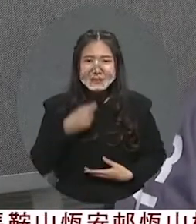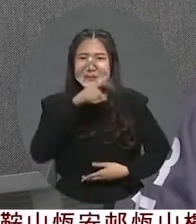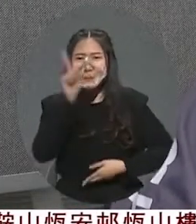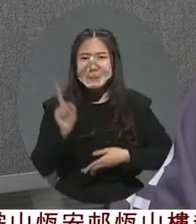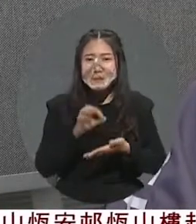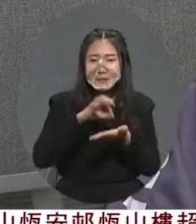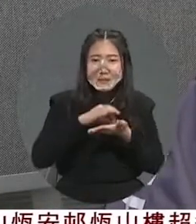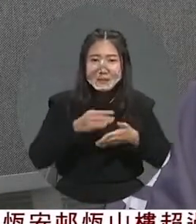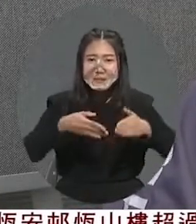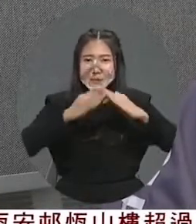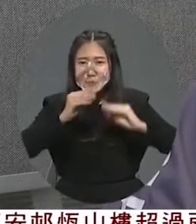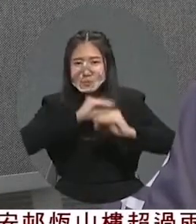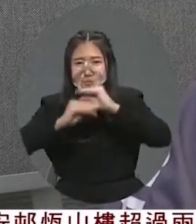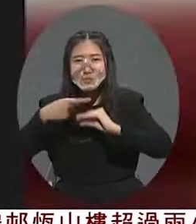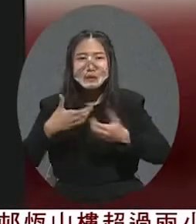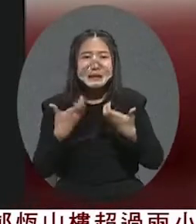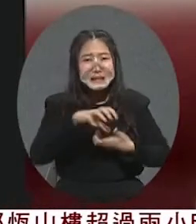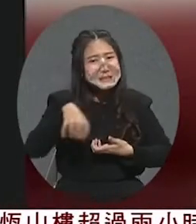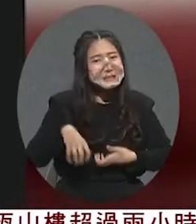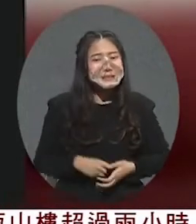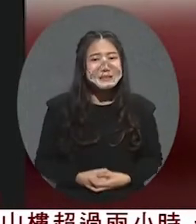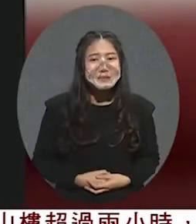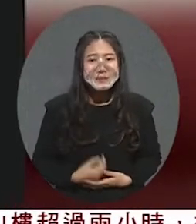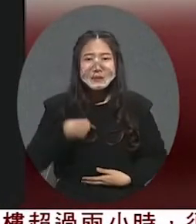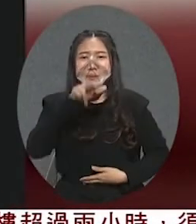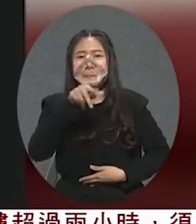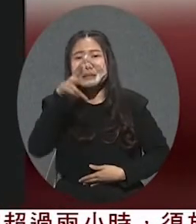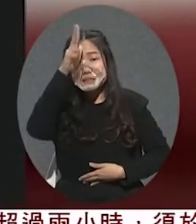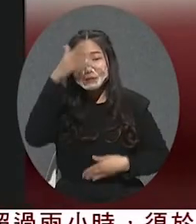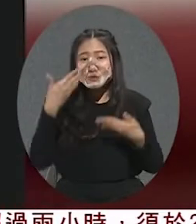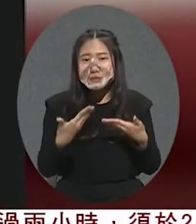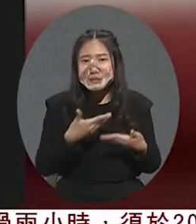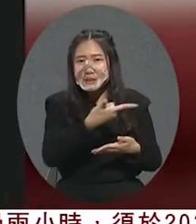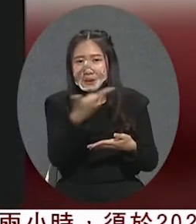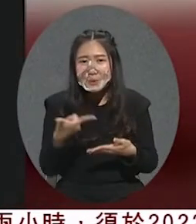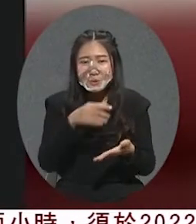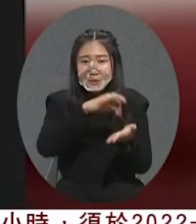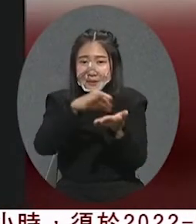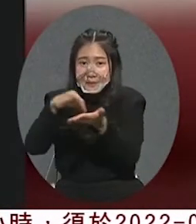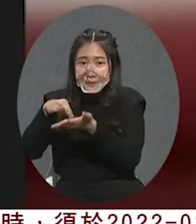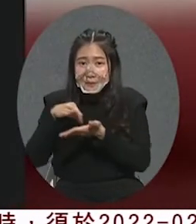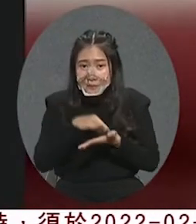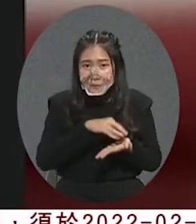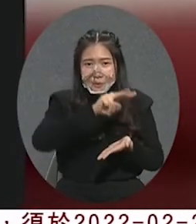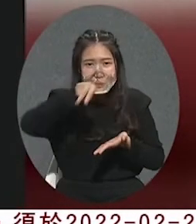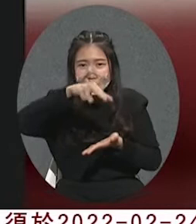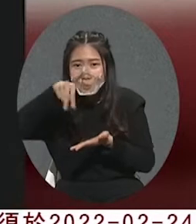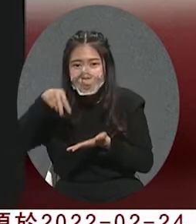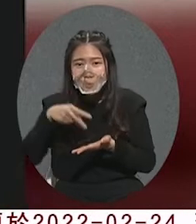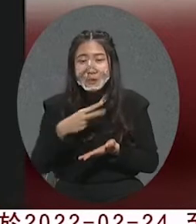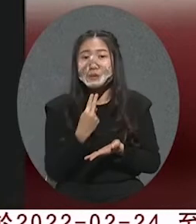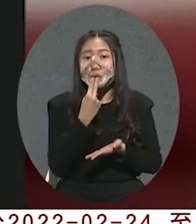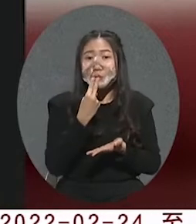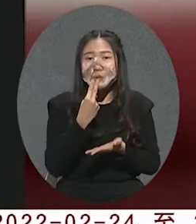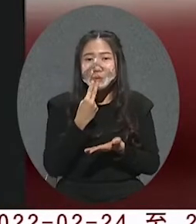係可以興建呢啲隔離設施呢？ 我看到政府已經在很多不同的地段都是已經找出一些空地